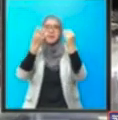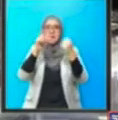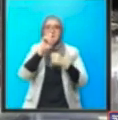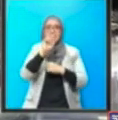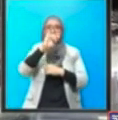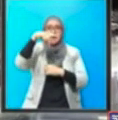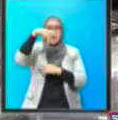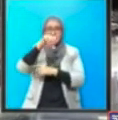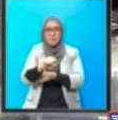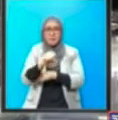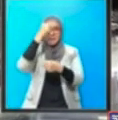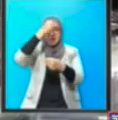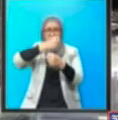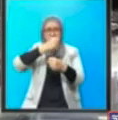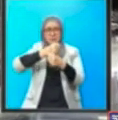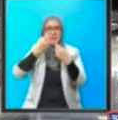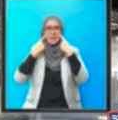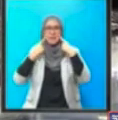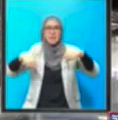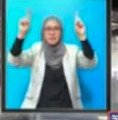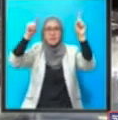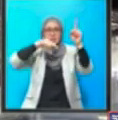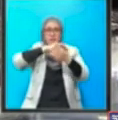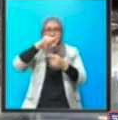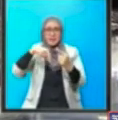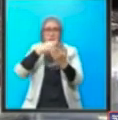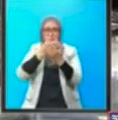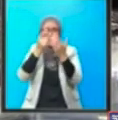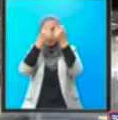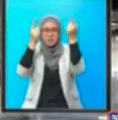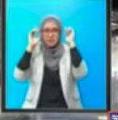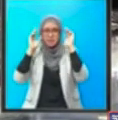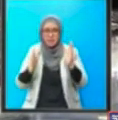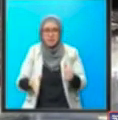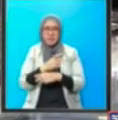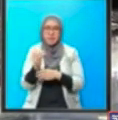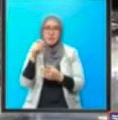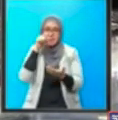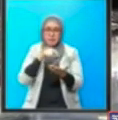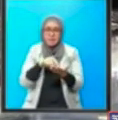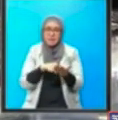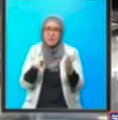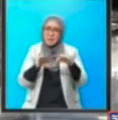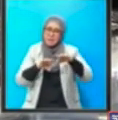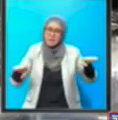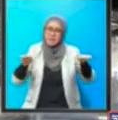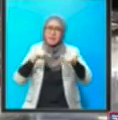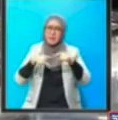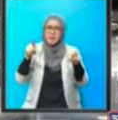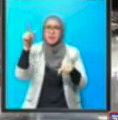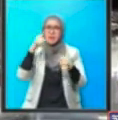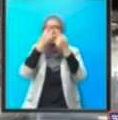ya kepada graduan great juga merupakan platform kepada graduan untuk mengemukakan cadangan atau adil kepada